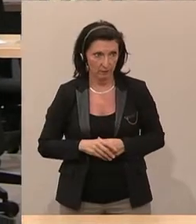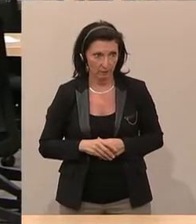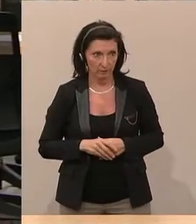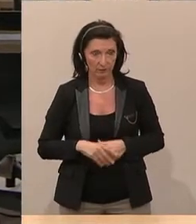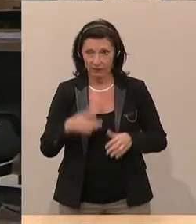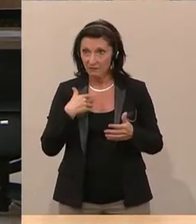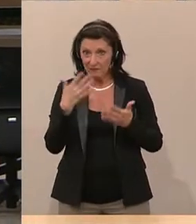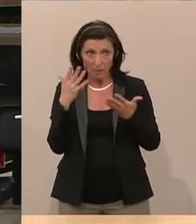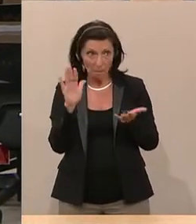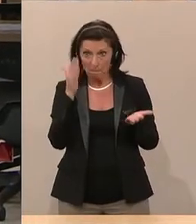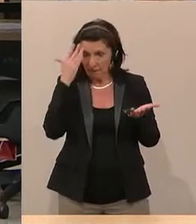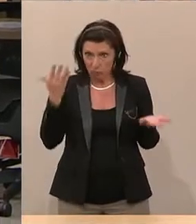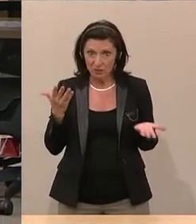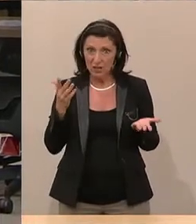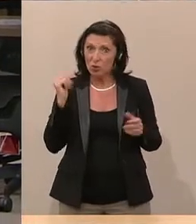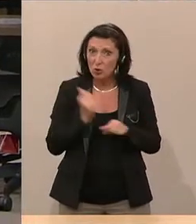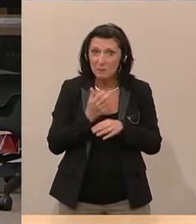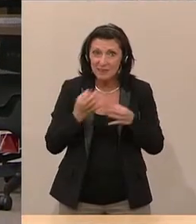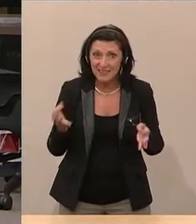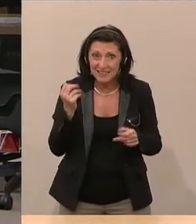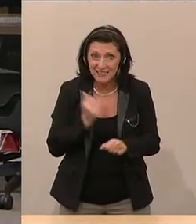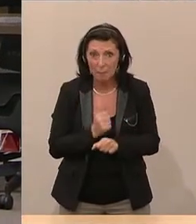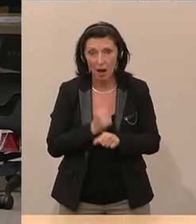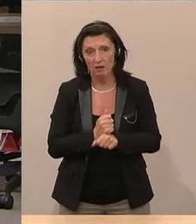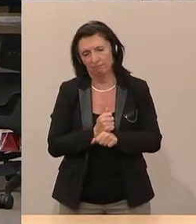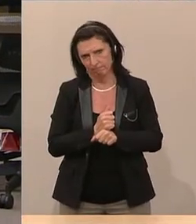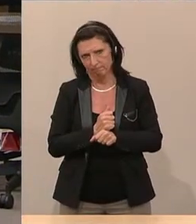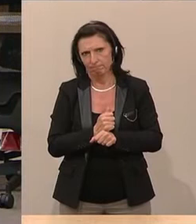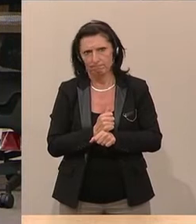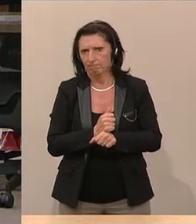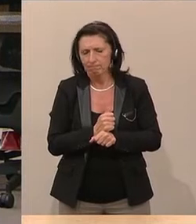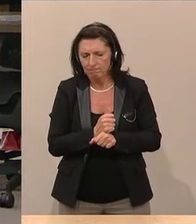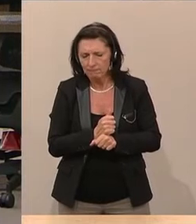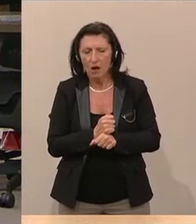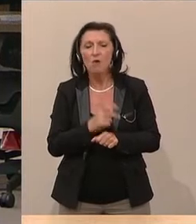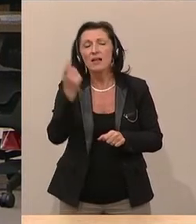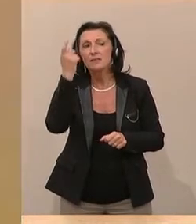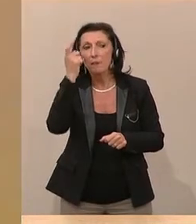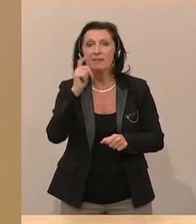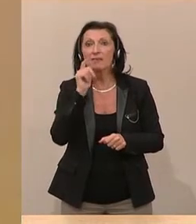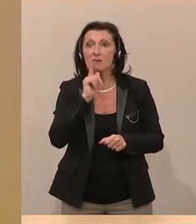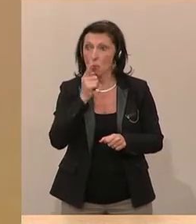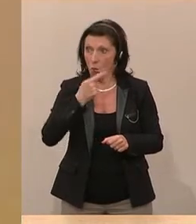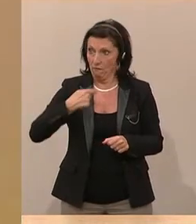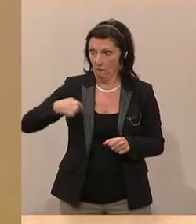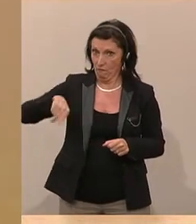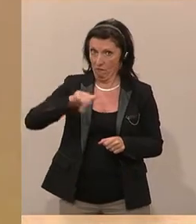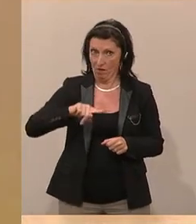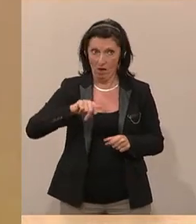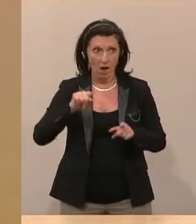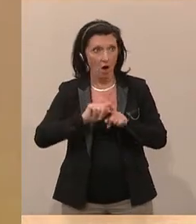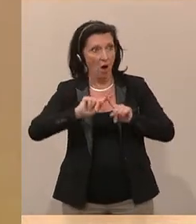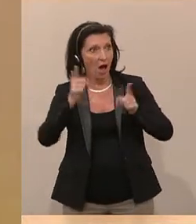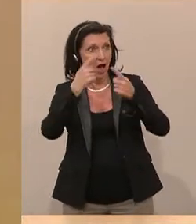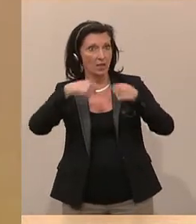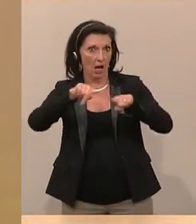sehenden Auges nichts zu tun. Und dieser Meinung, und das kann ich nur wiederholen, sind nicht nur wir, sondern das sind genauso auch andere